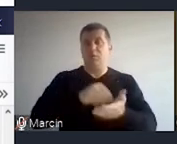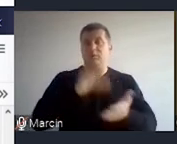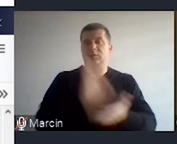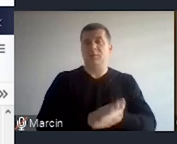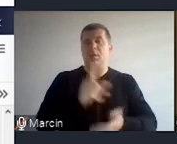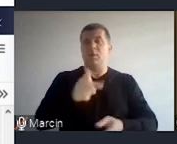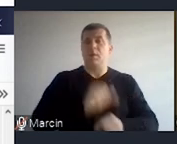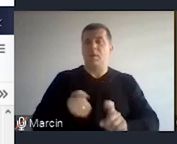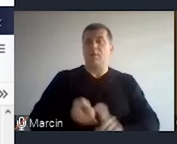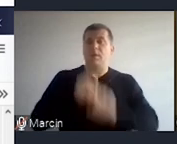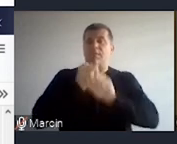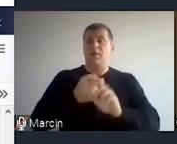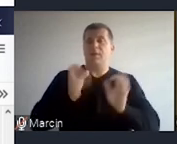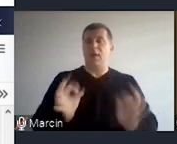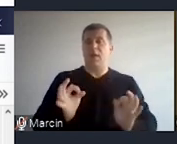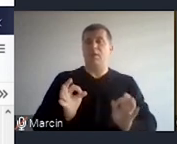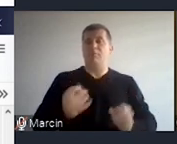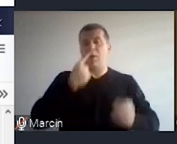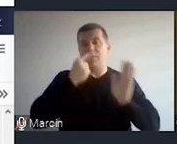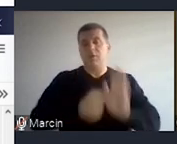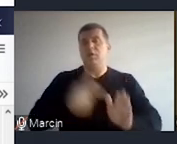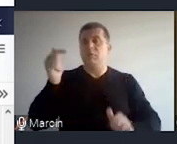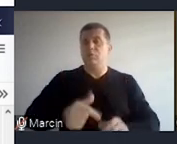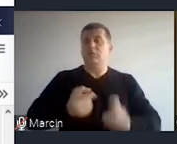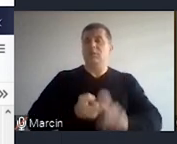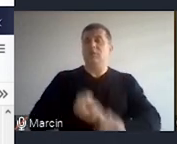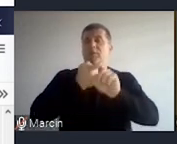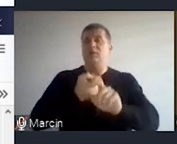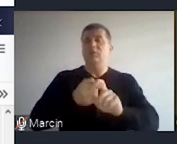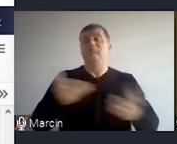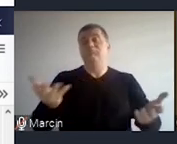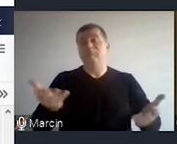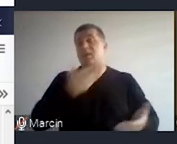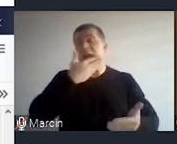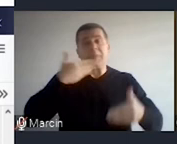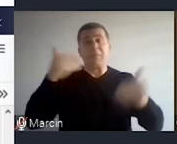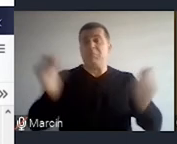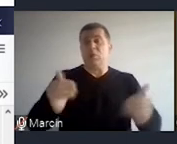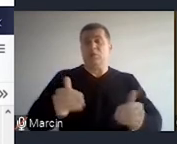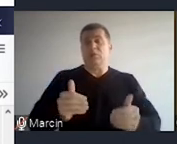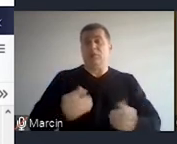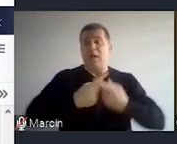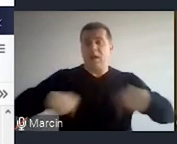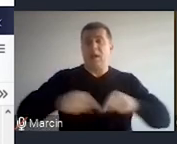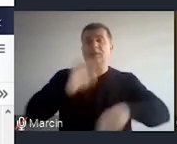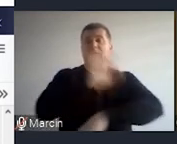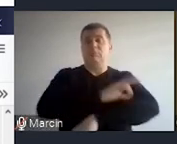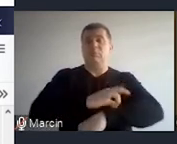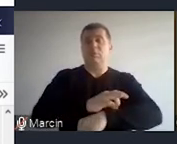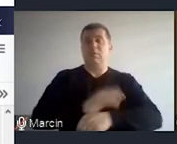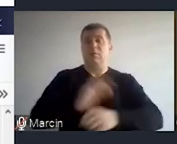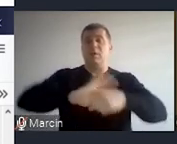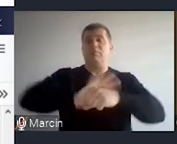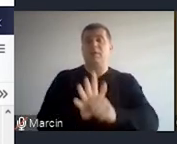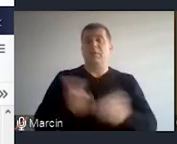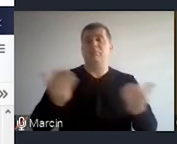jest zawieszony. Jako że wytyczne musiały zostać zawieszone, no bo nie ma możliwości realizacji projektów w